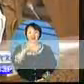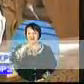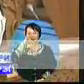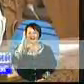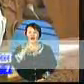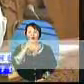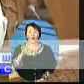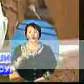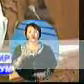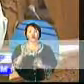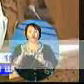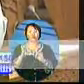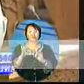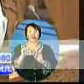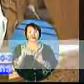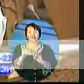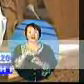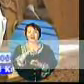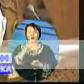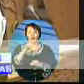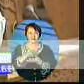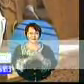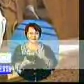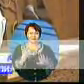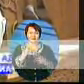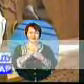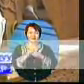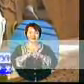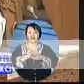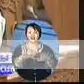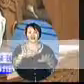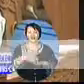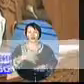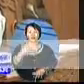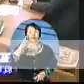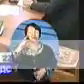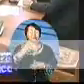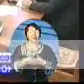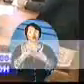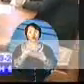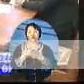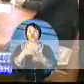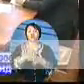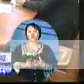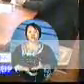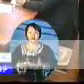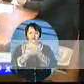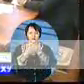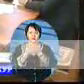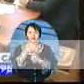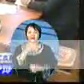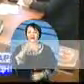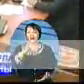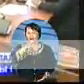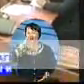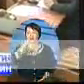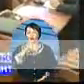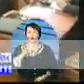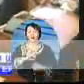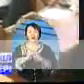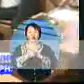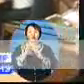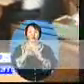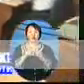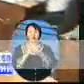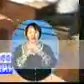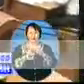бодлого боловсруулах гэсэн саналыг гишүүн ган төмөр гаргаж гишүүдээ олонхон дэмжлээ. Хэрв цахилгаан халаагуур хэрэглэвэл утааг бууруулахд чиглэсэн зөв